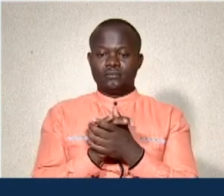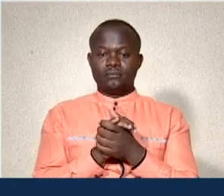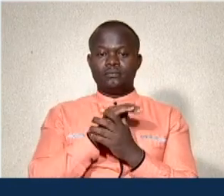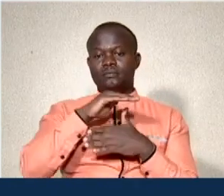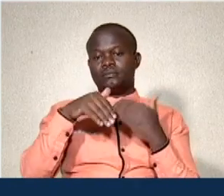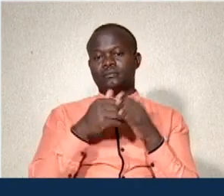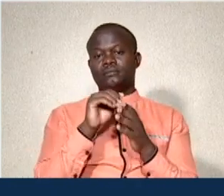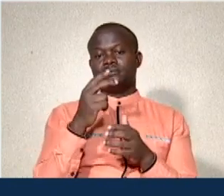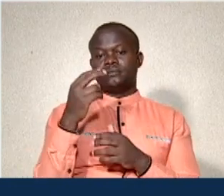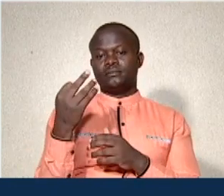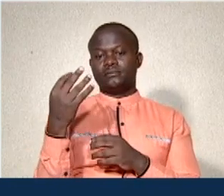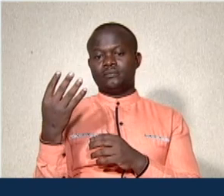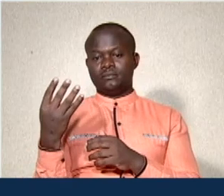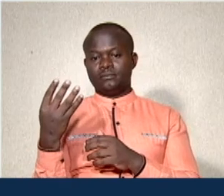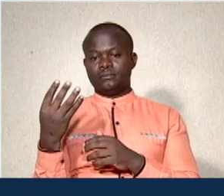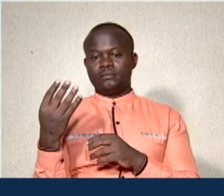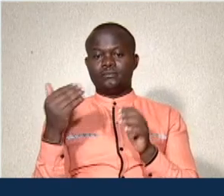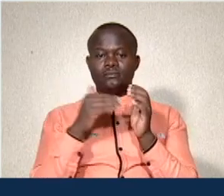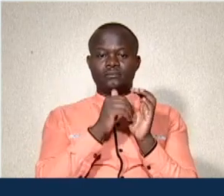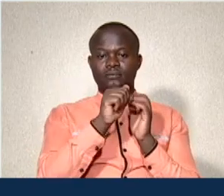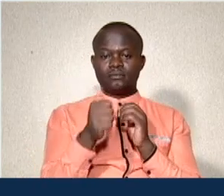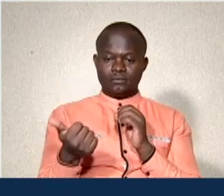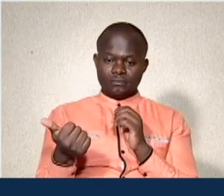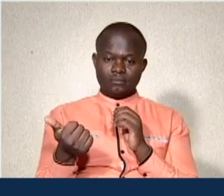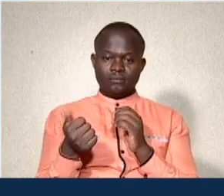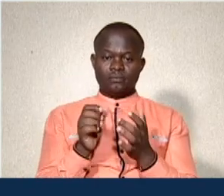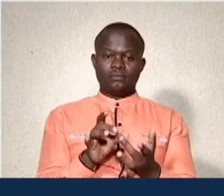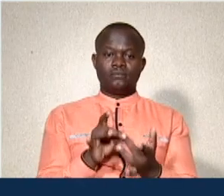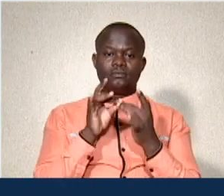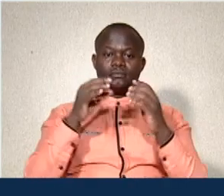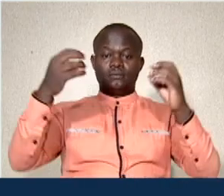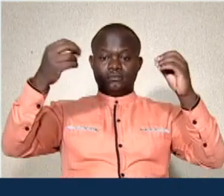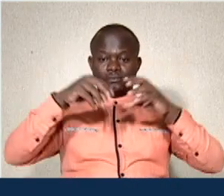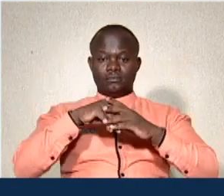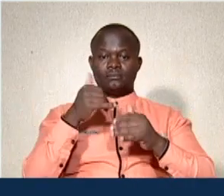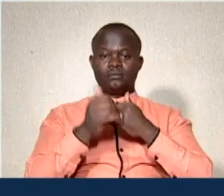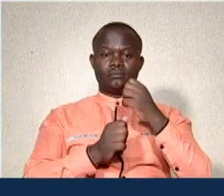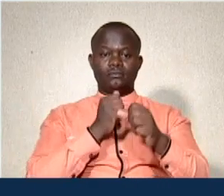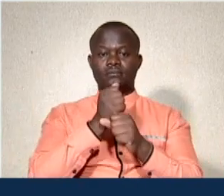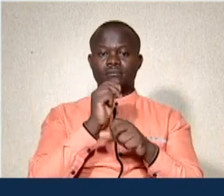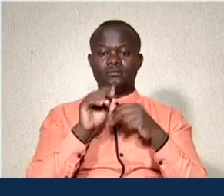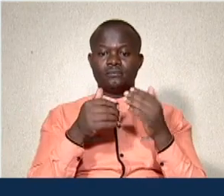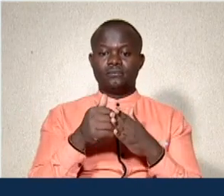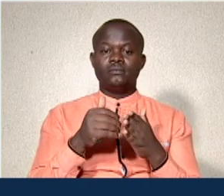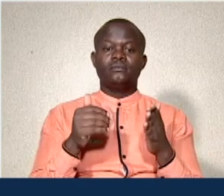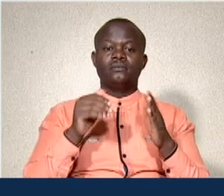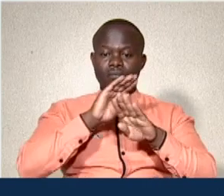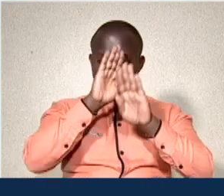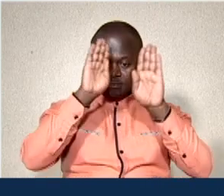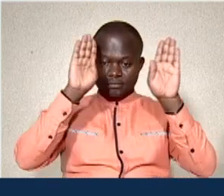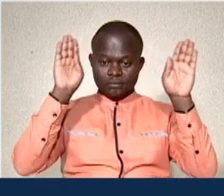bose 234. Ikindi cy'umwihariko cyagaragaye muri uyu mwaka ni uko abantu bari kugenda